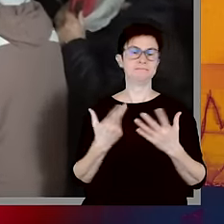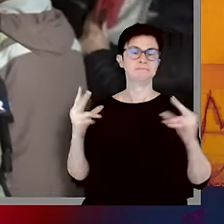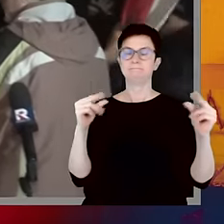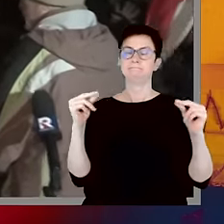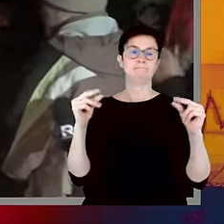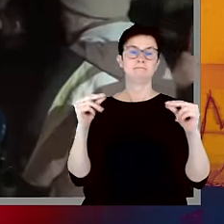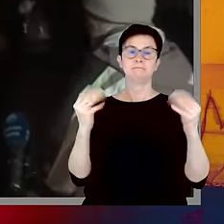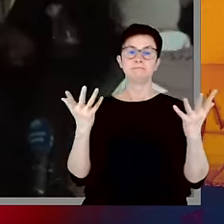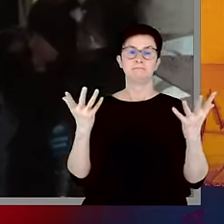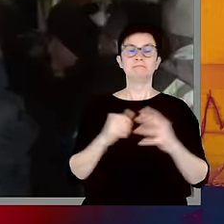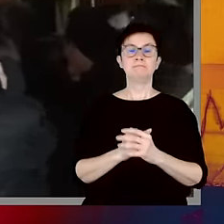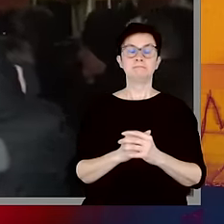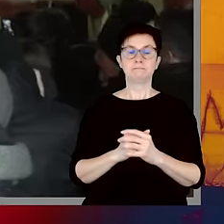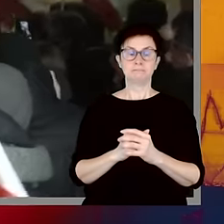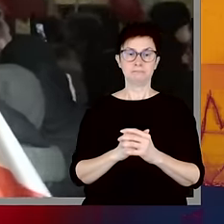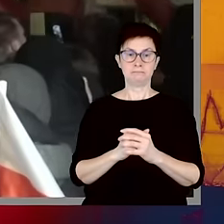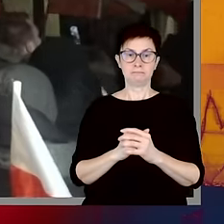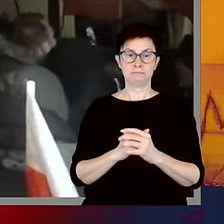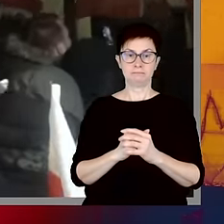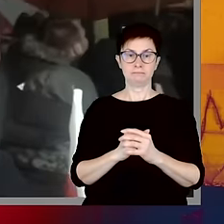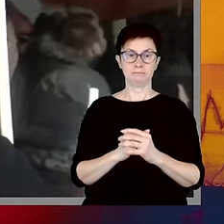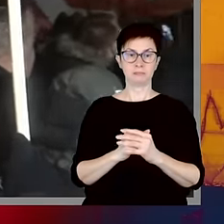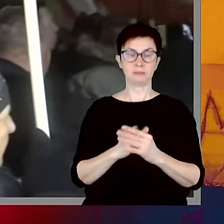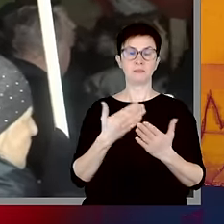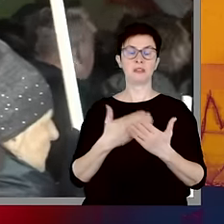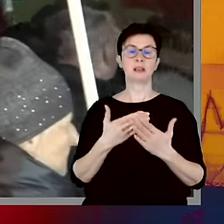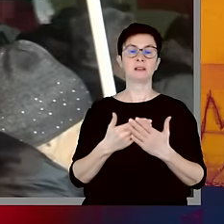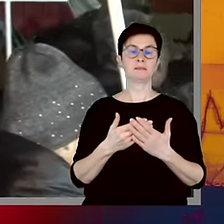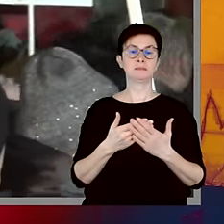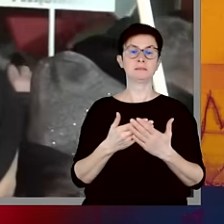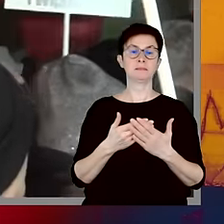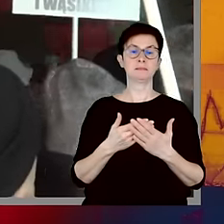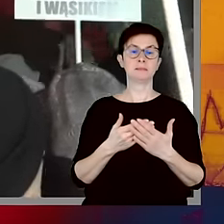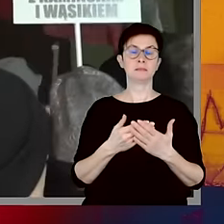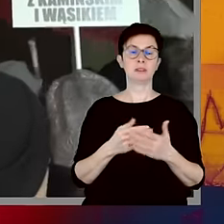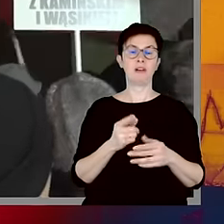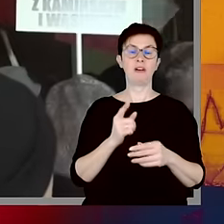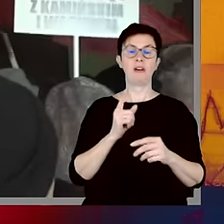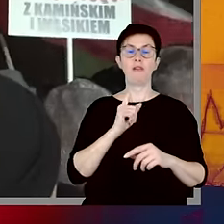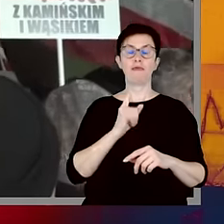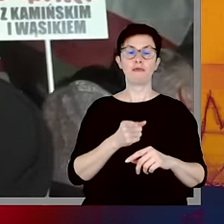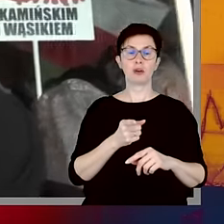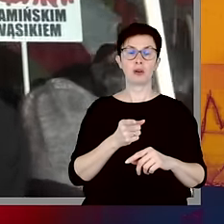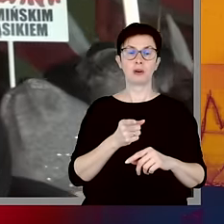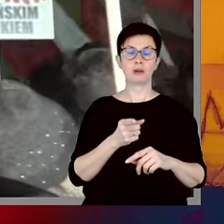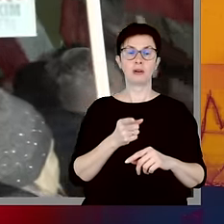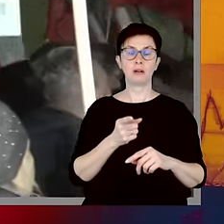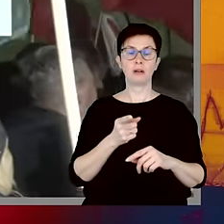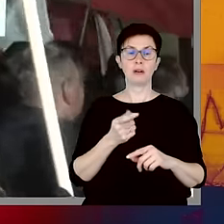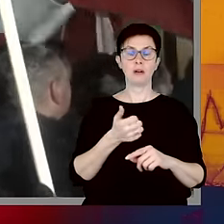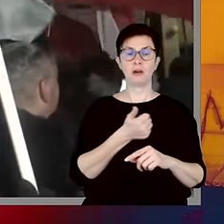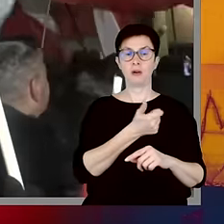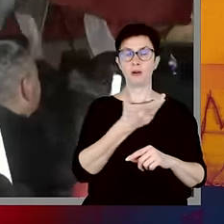z tym wyrok, który jest wydany w obecności i z osobą, która jest